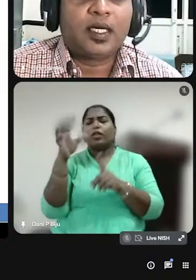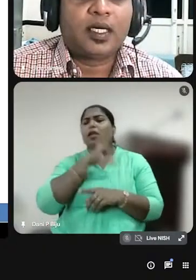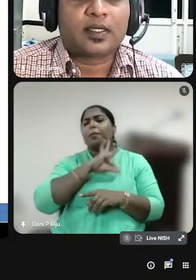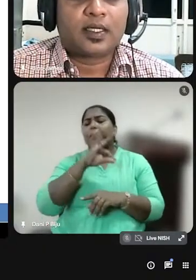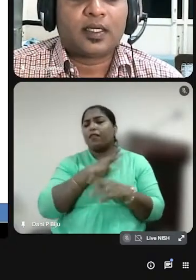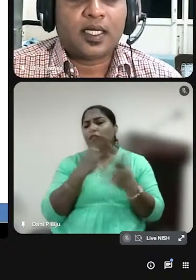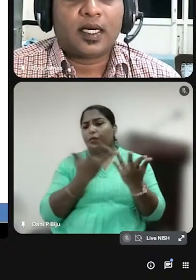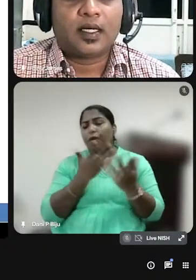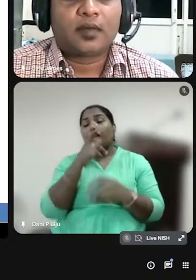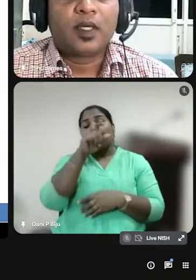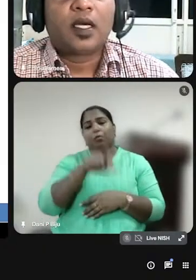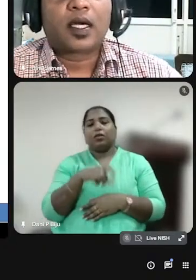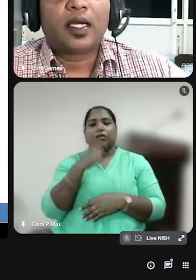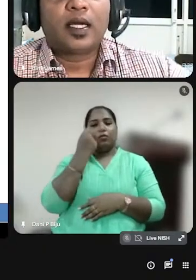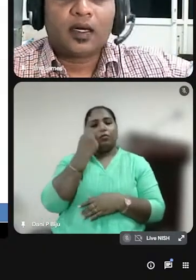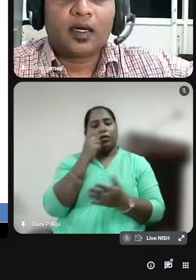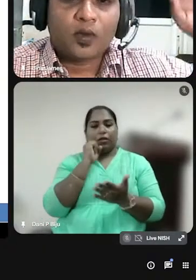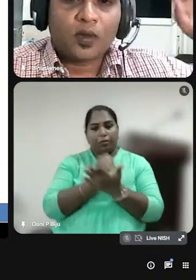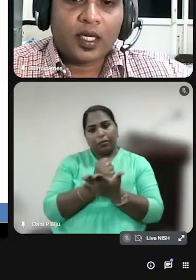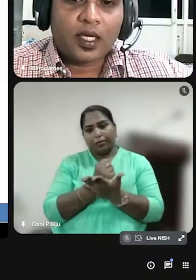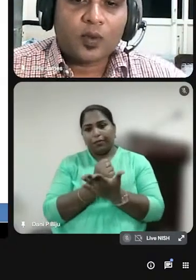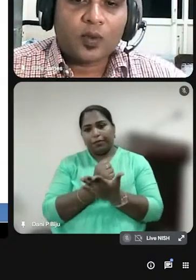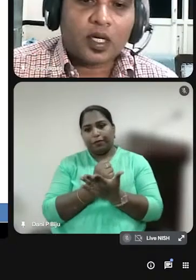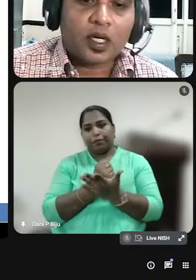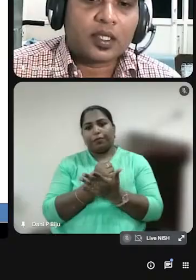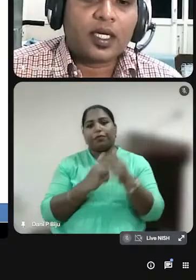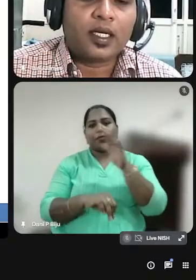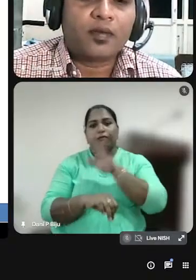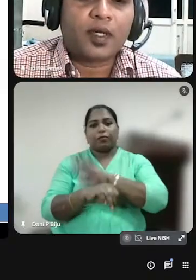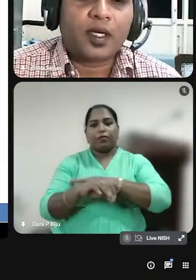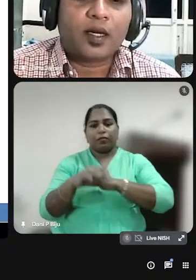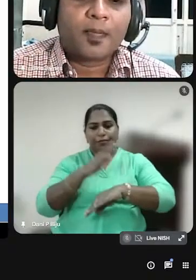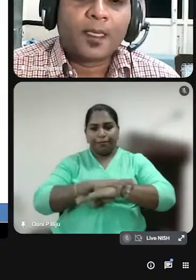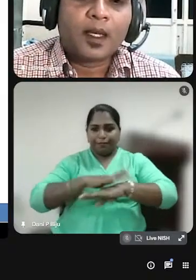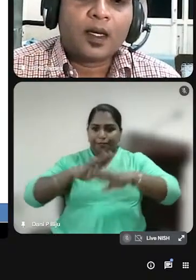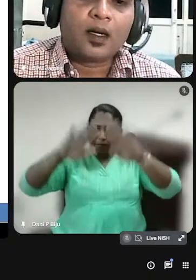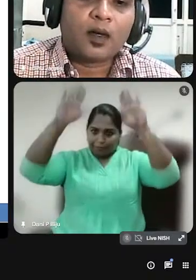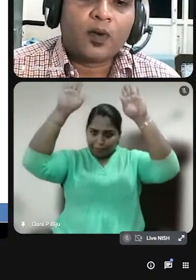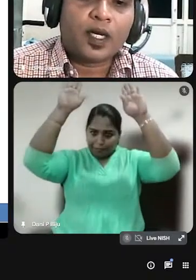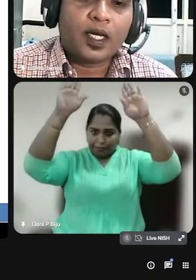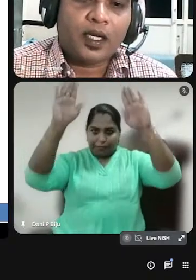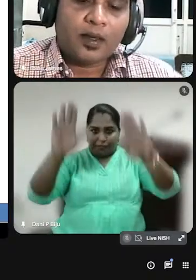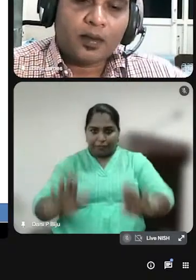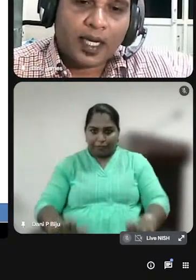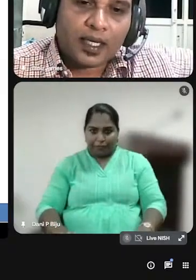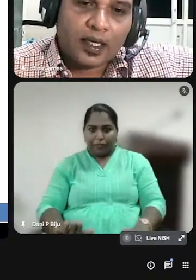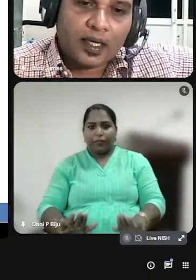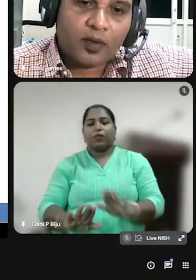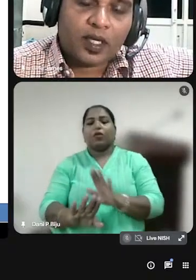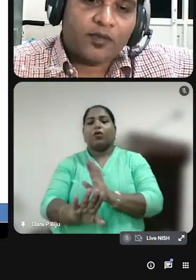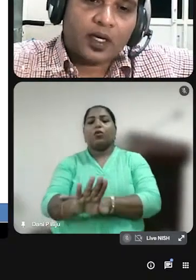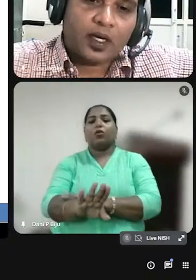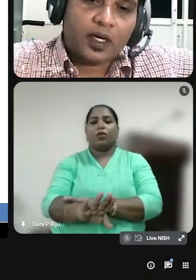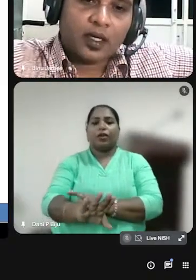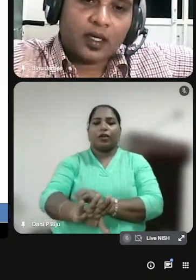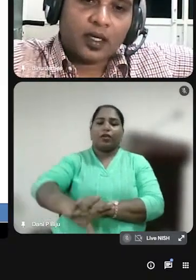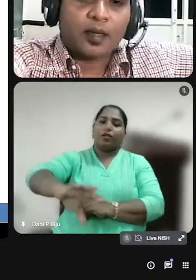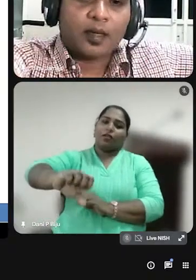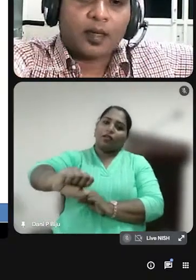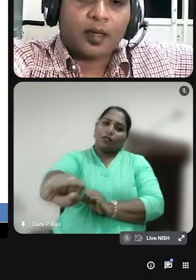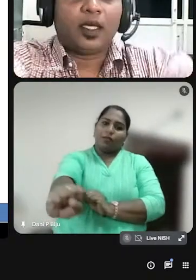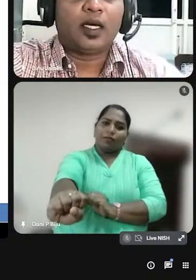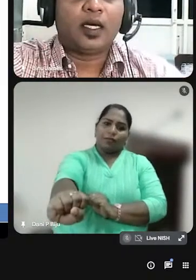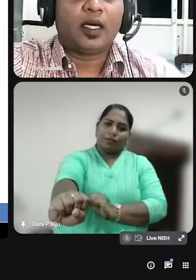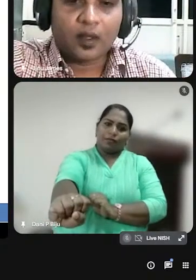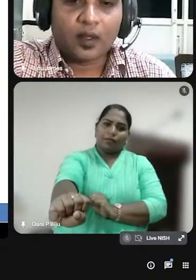ഈ എക്സസൈസ് ചെയ്യാൻ. കൈകൾ രണ്ട് മുകളിലേക്ക് പൊക്കുക, താഴേക്ക് വരിക, ഒരു കൈ ബാക്കില്, ഒരു കൈ ഫ്രണ്ടില്